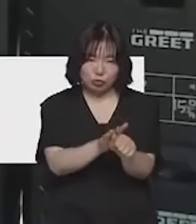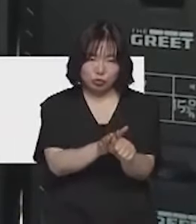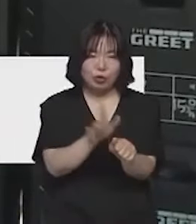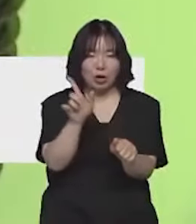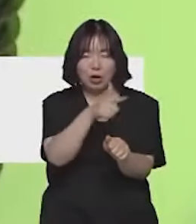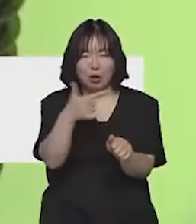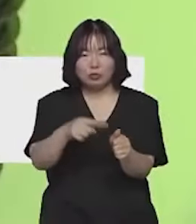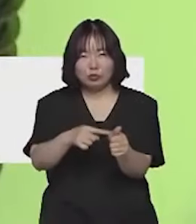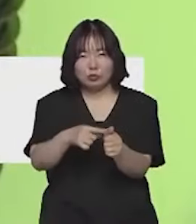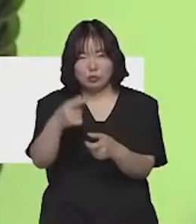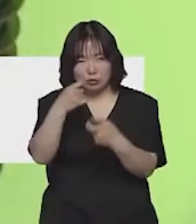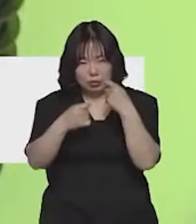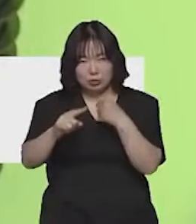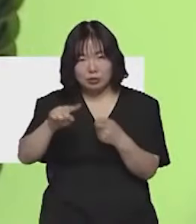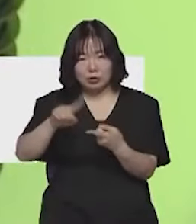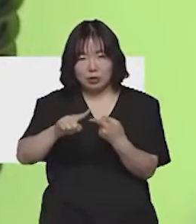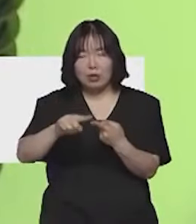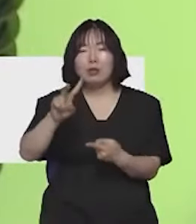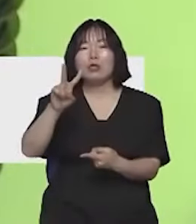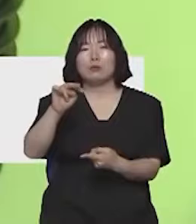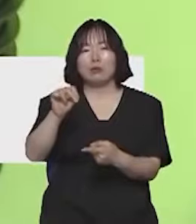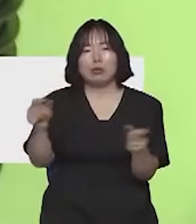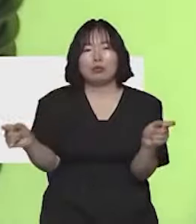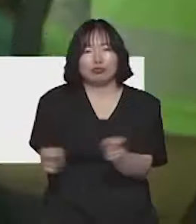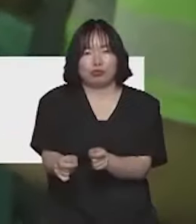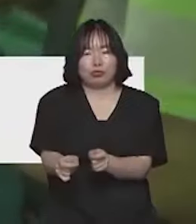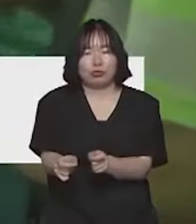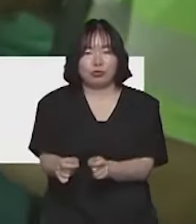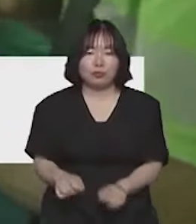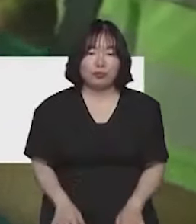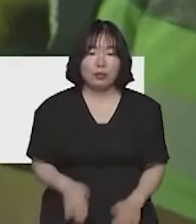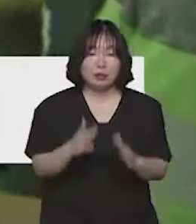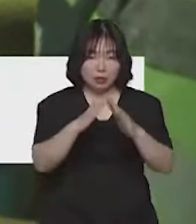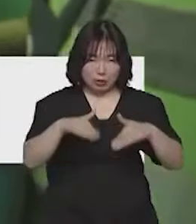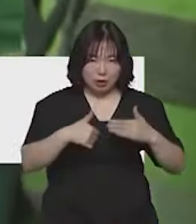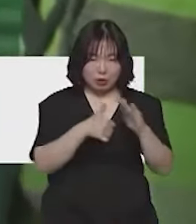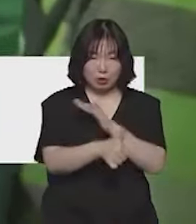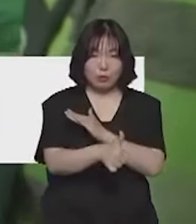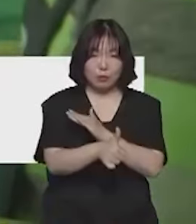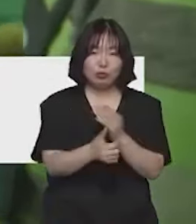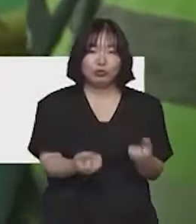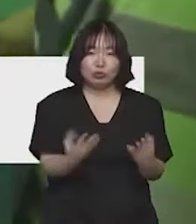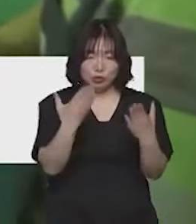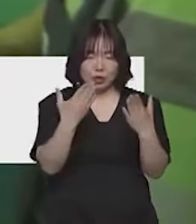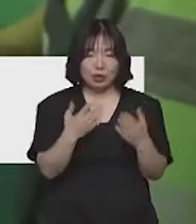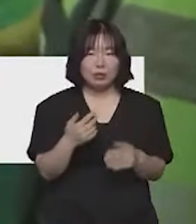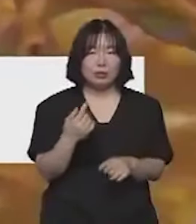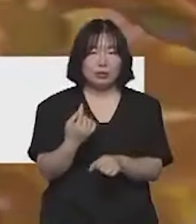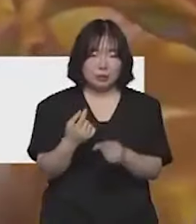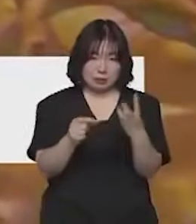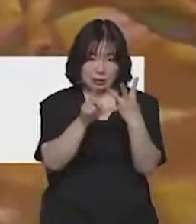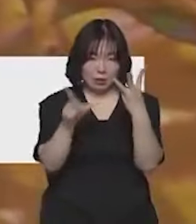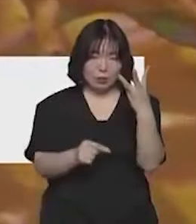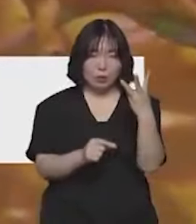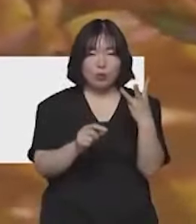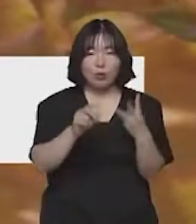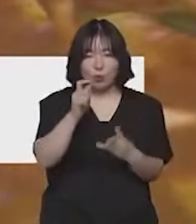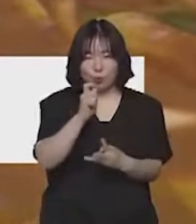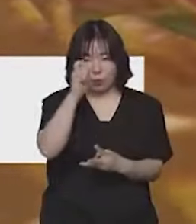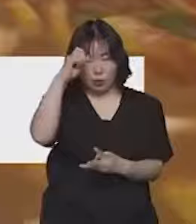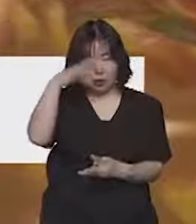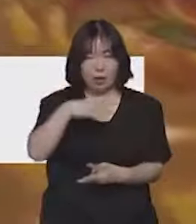사용을 하루 평균 2만 개까지 줄였습니다. 전남 대표 축제 중 하나인 지난 3월 광양